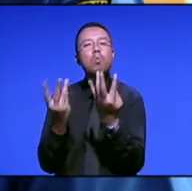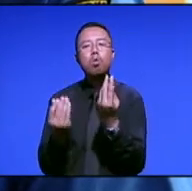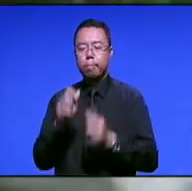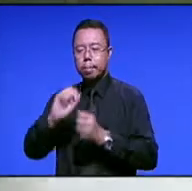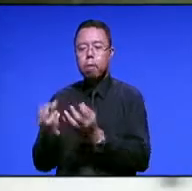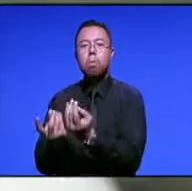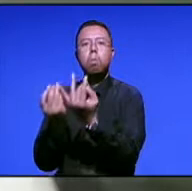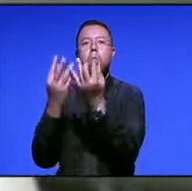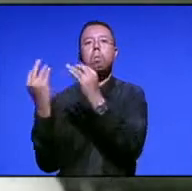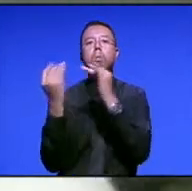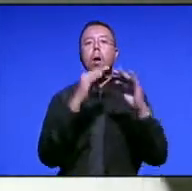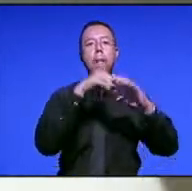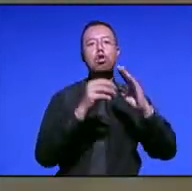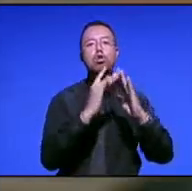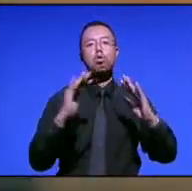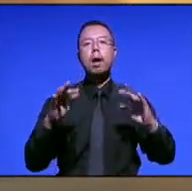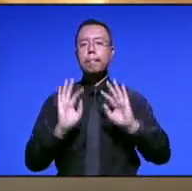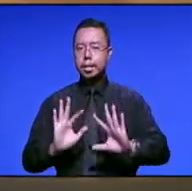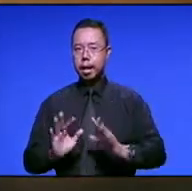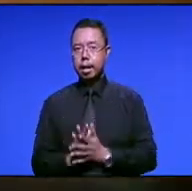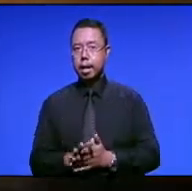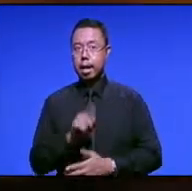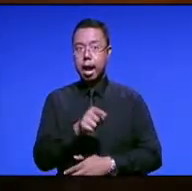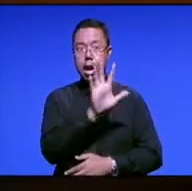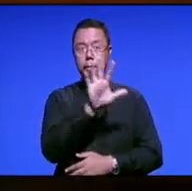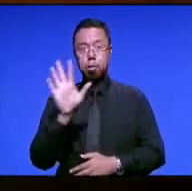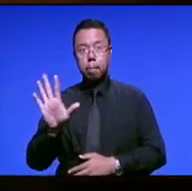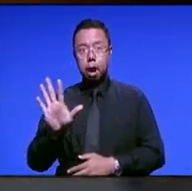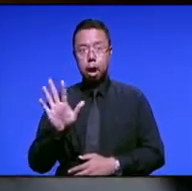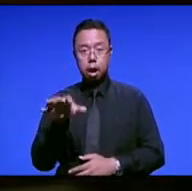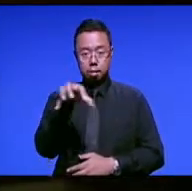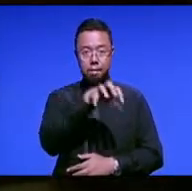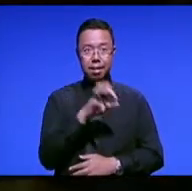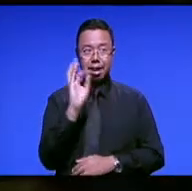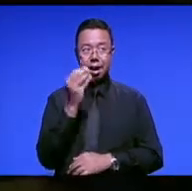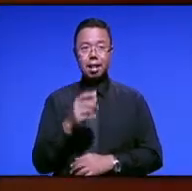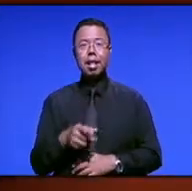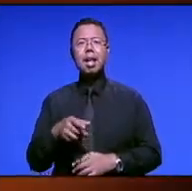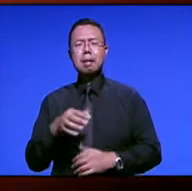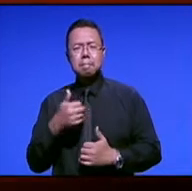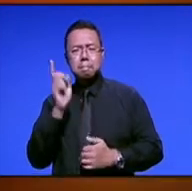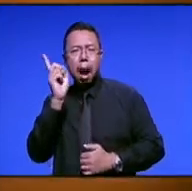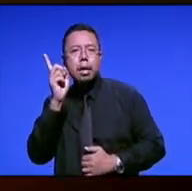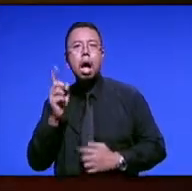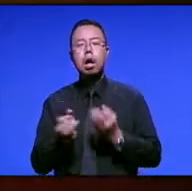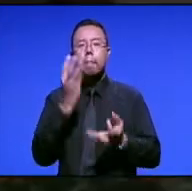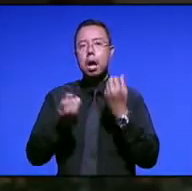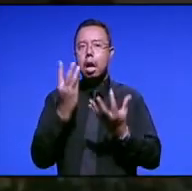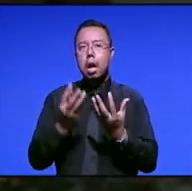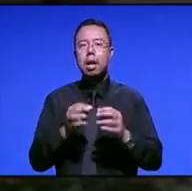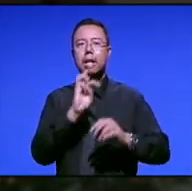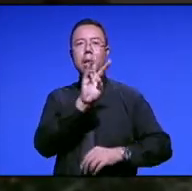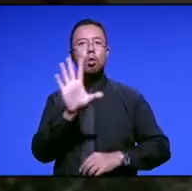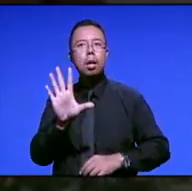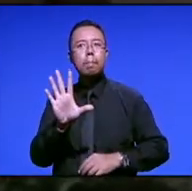itu. Ada 55 wilayah di ibu kota masuk dalam kategori rawan kebakaran. 35 wilayah